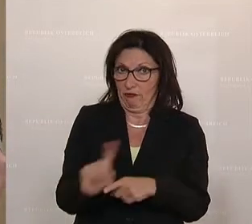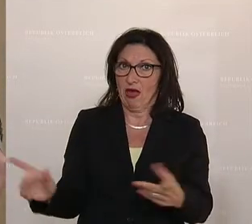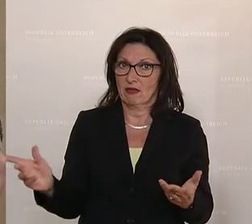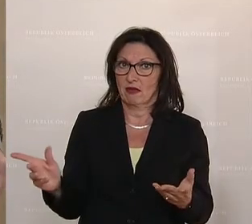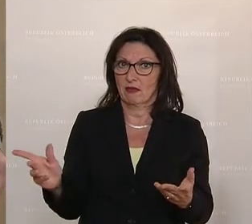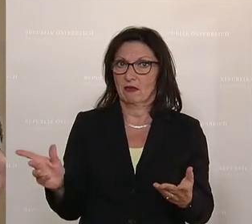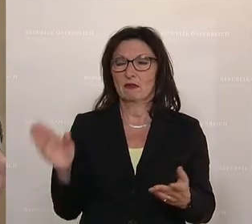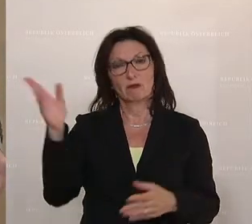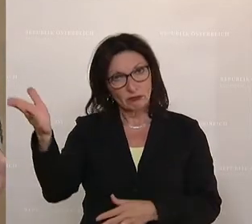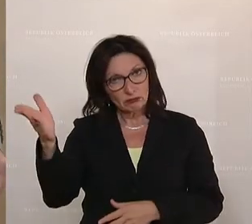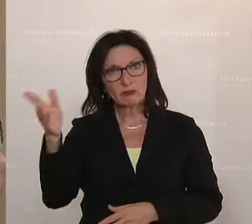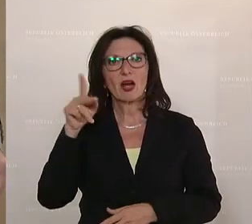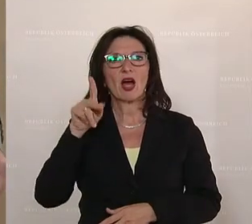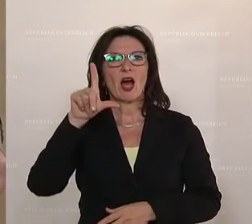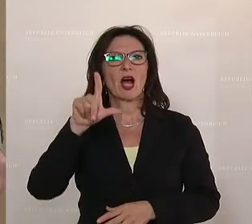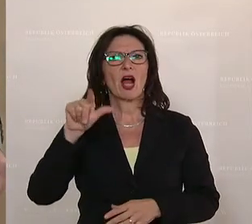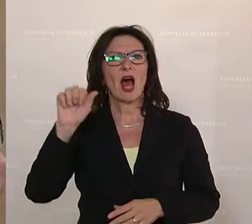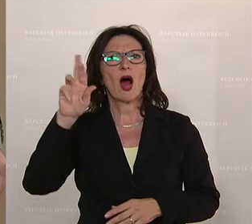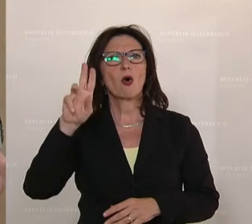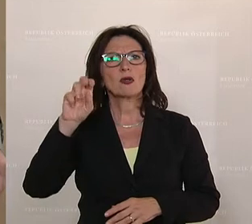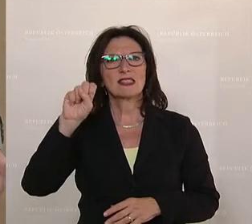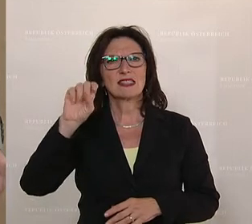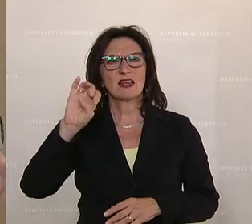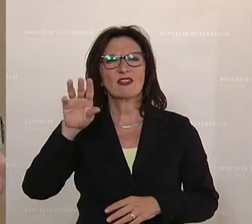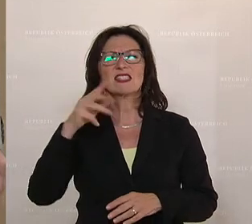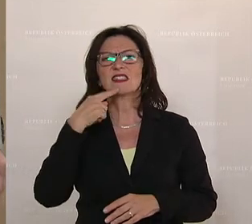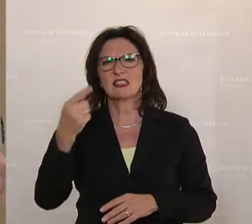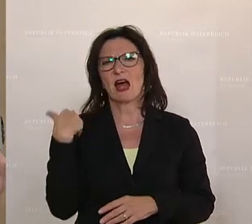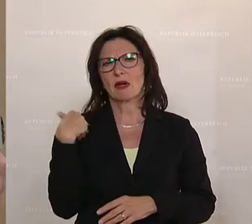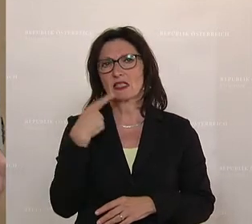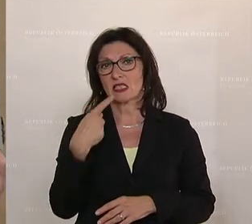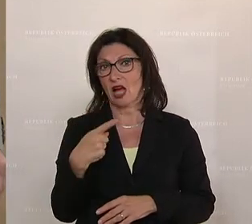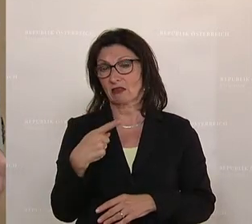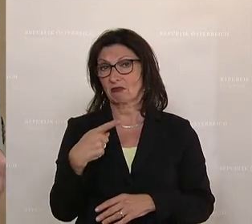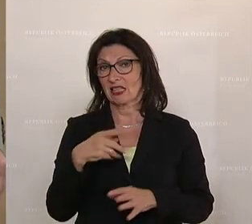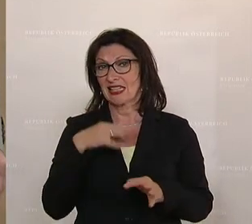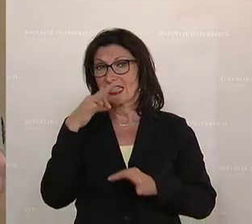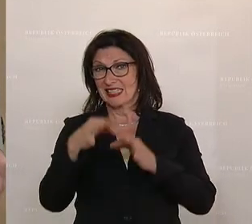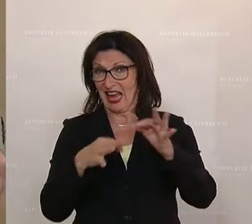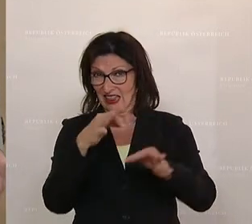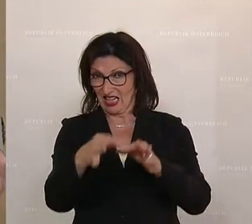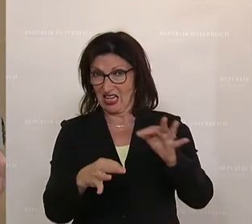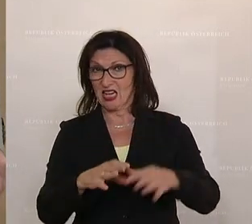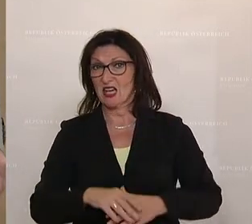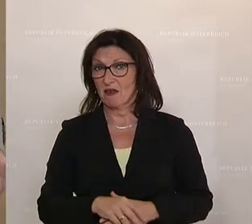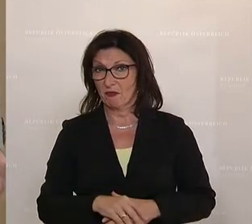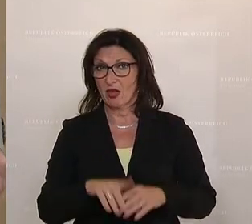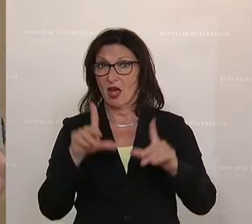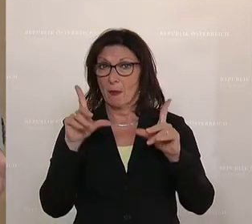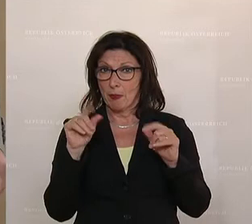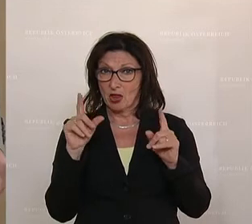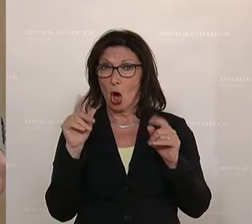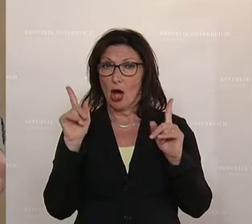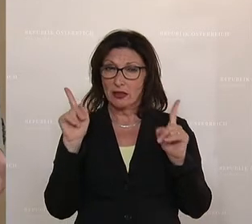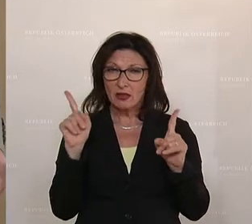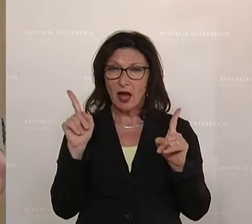Clausewitz, der sinngemäß sagt, Strategie ist der ökonomische Einsatz der Kräfte.